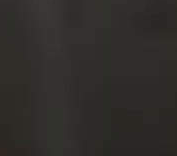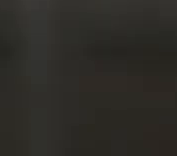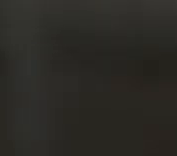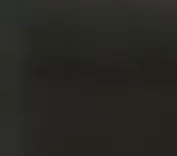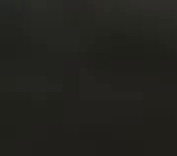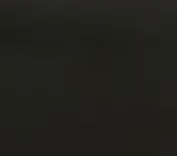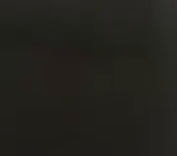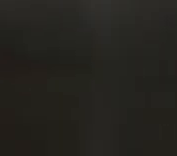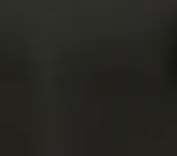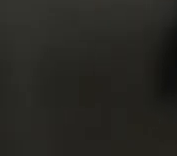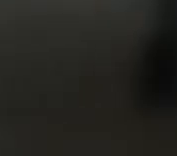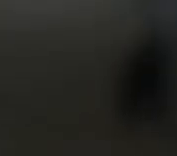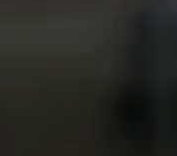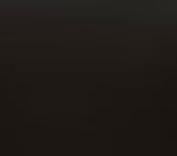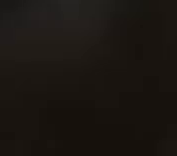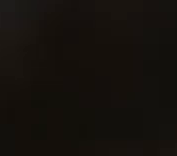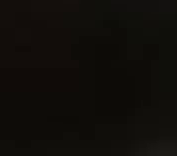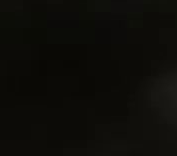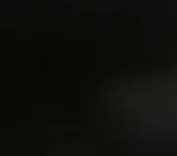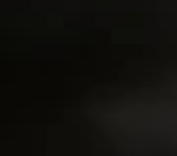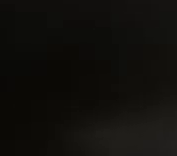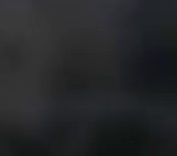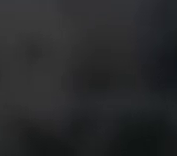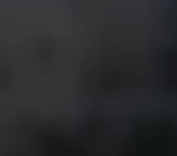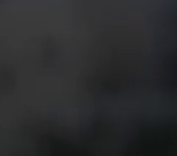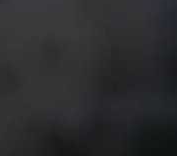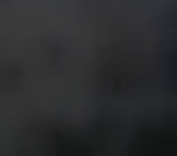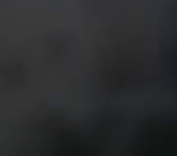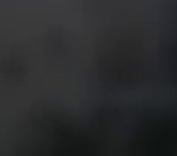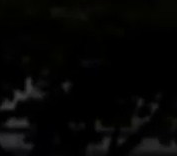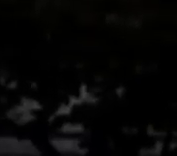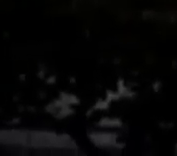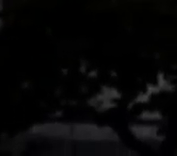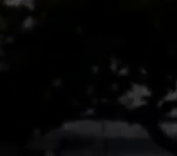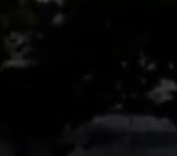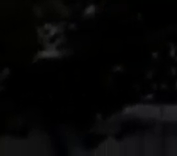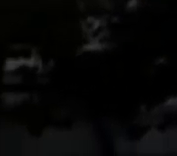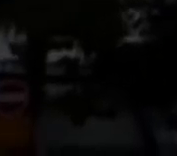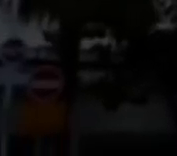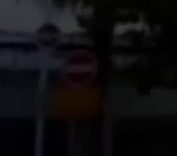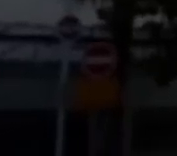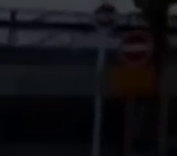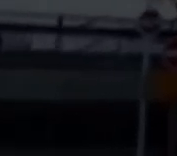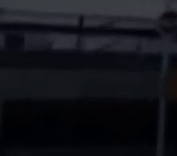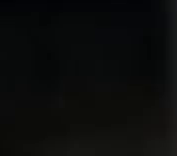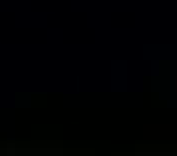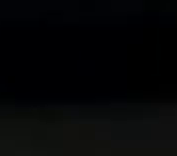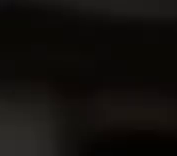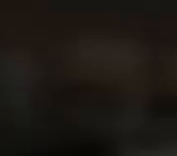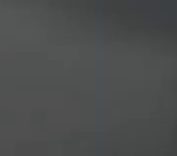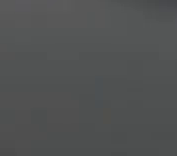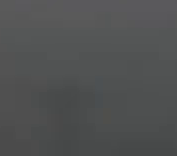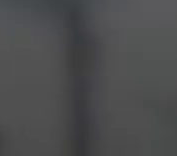שוב, כמה שעות של גשם מובילות להצפות באשקלון ונהריה. מיד, שרון וקסלר עם התחזית לקראת הסערה.